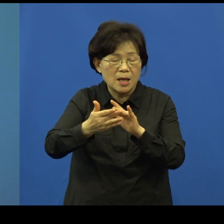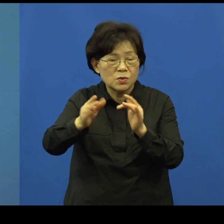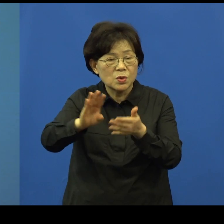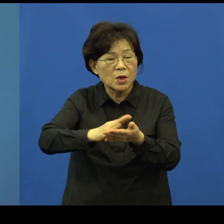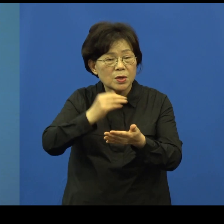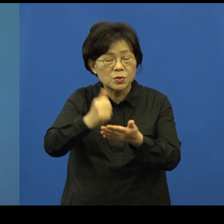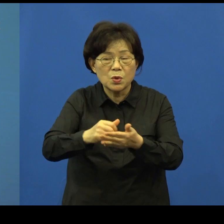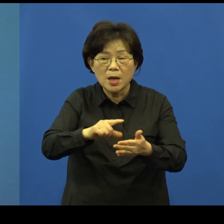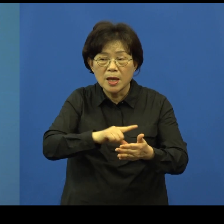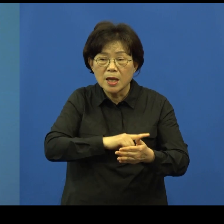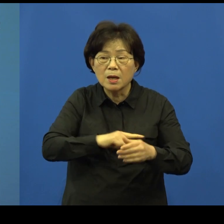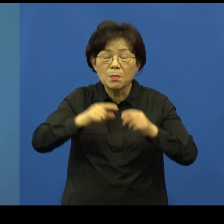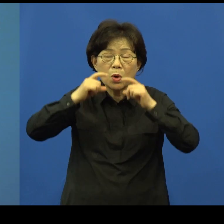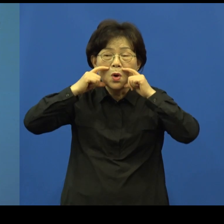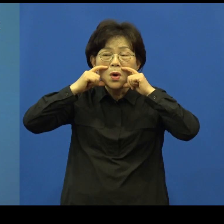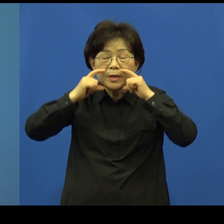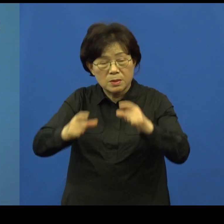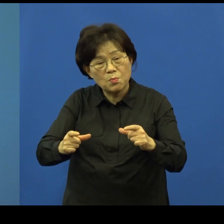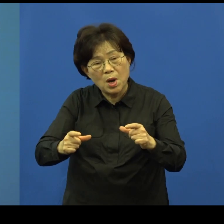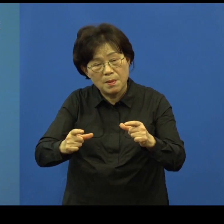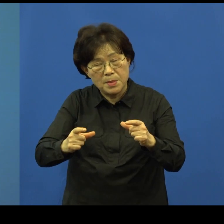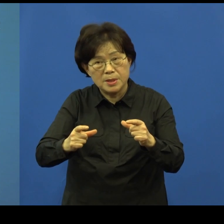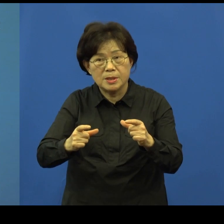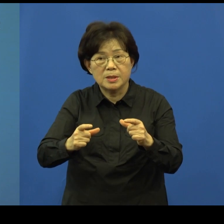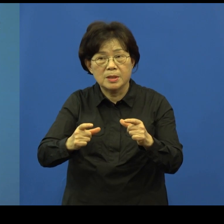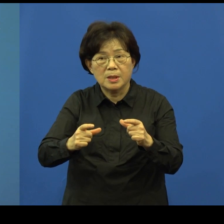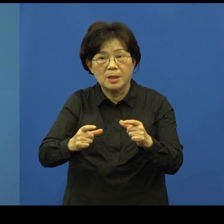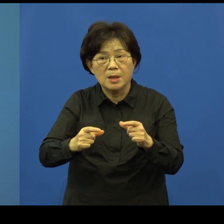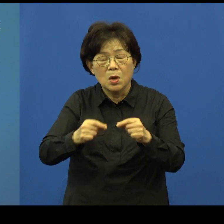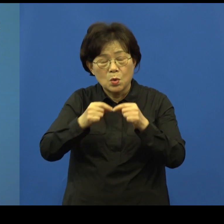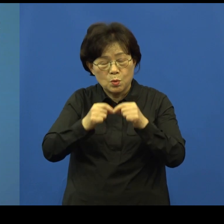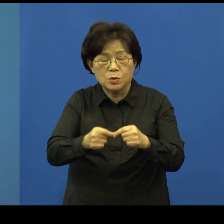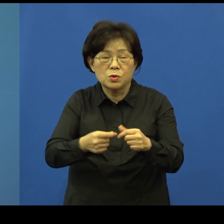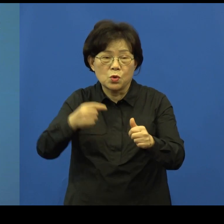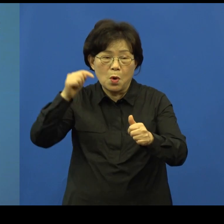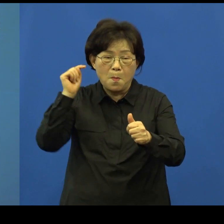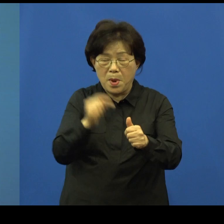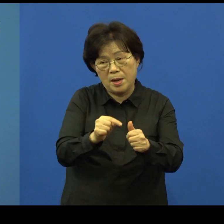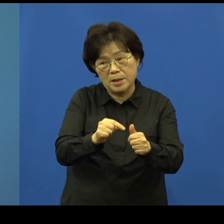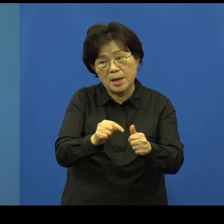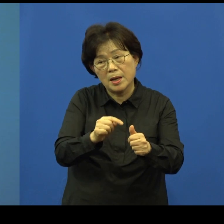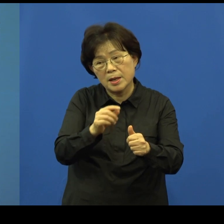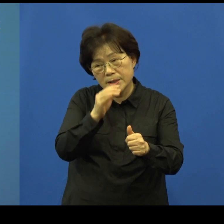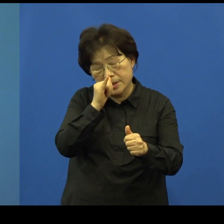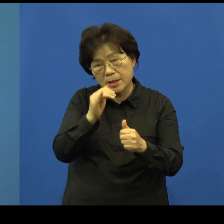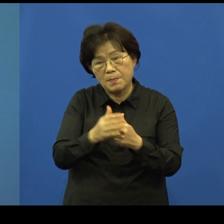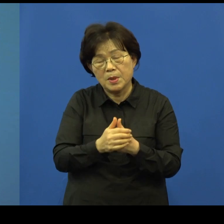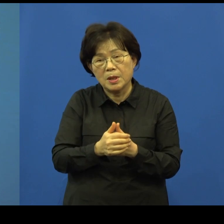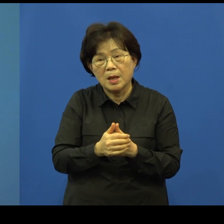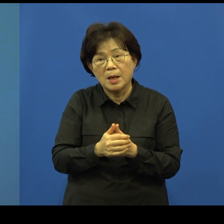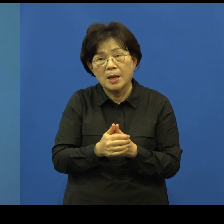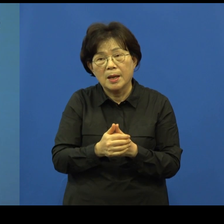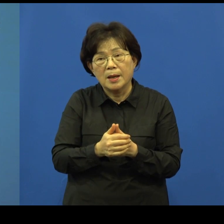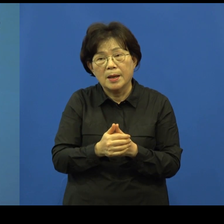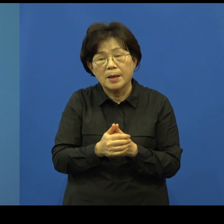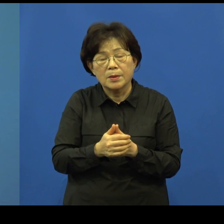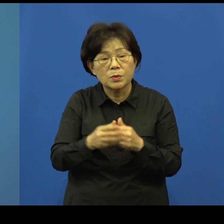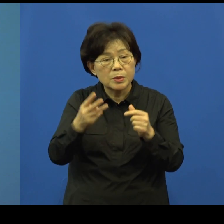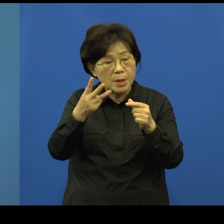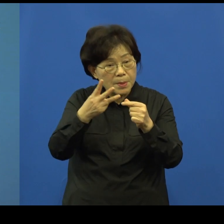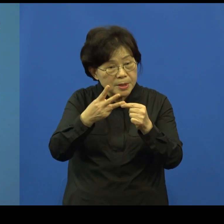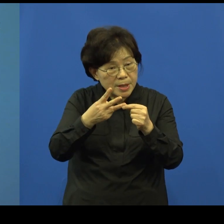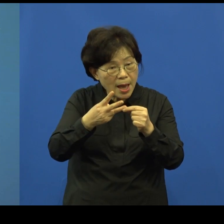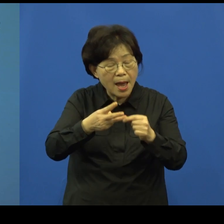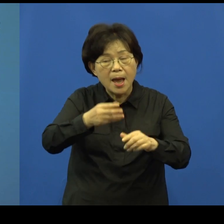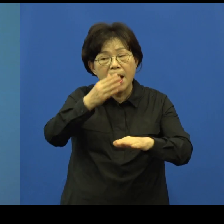이름으로 선포하면서 이렇게 구체적으로 명령할 수 있는 것이죠. 자, 또 하나는 뭐예요? 감사의